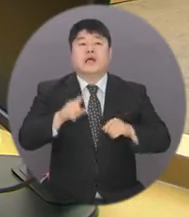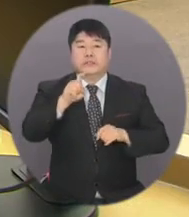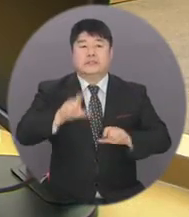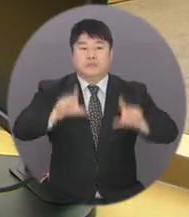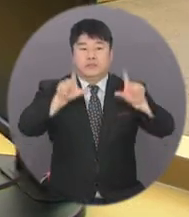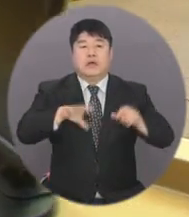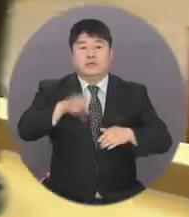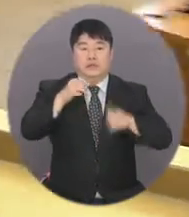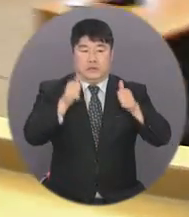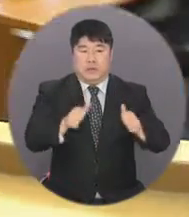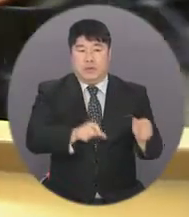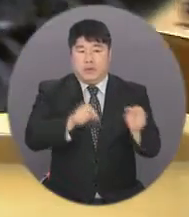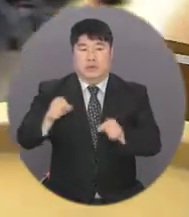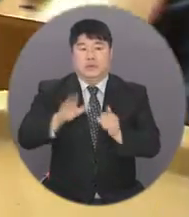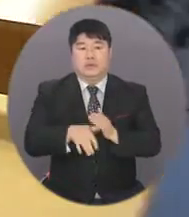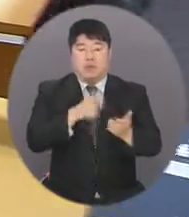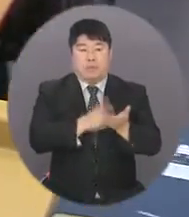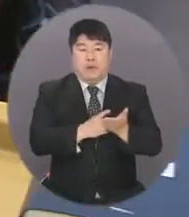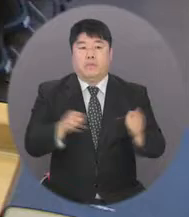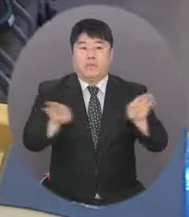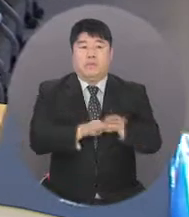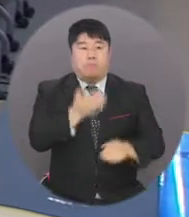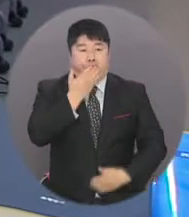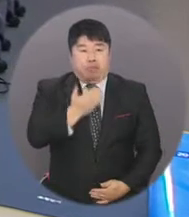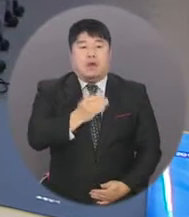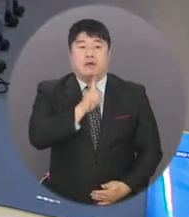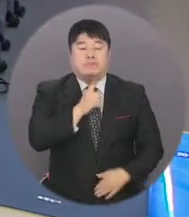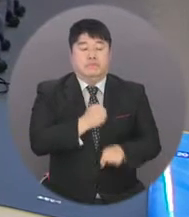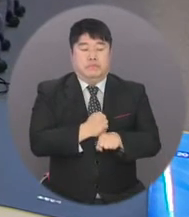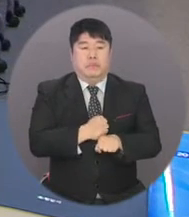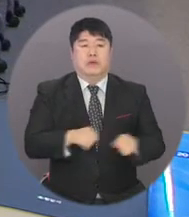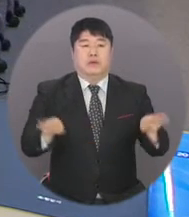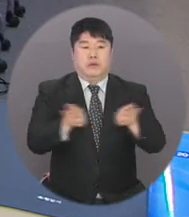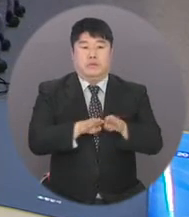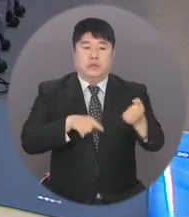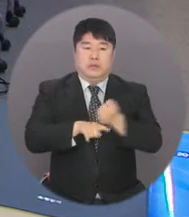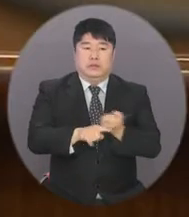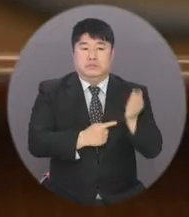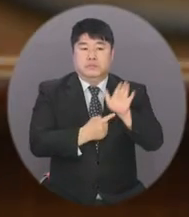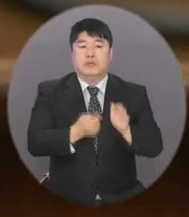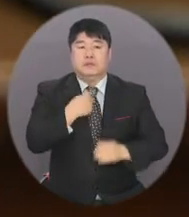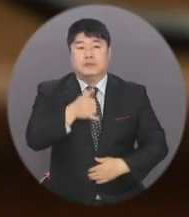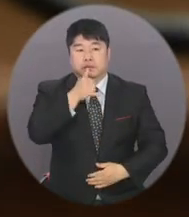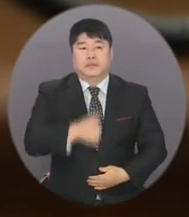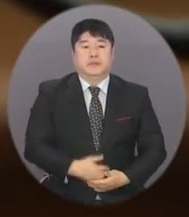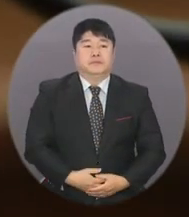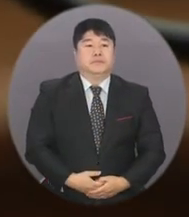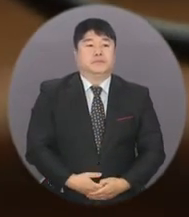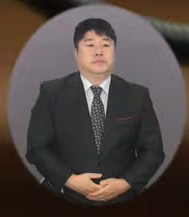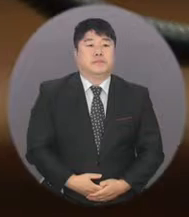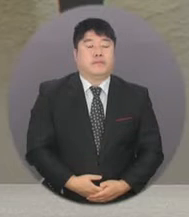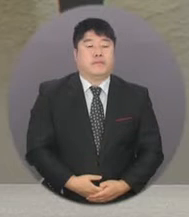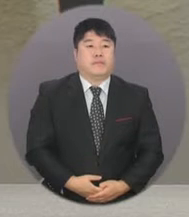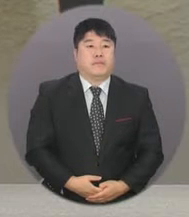공판기일이 연기됐을 당시 법리상 불출석이 가능하다고 주장하며 불출석 의사를 밝힌 바 있습니다.